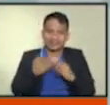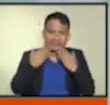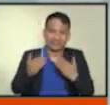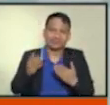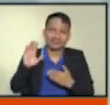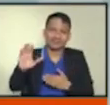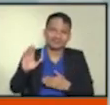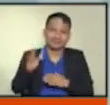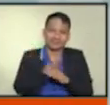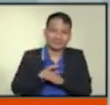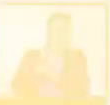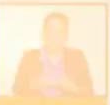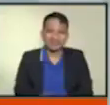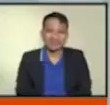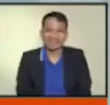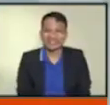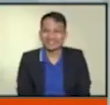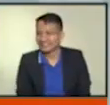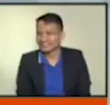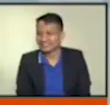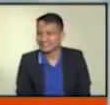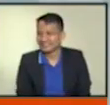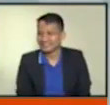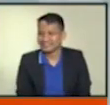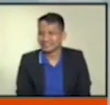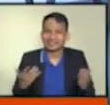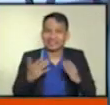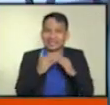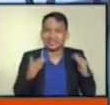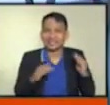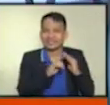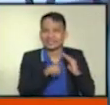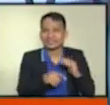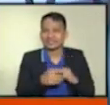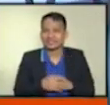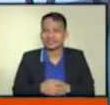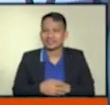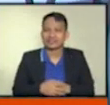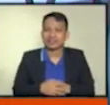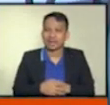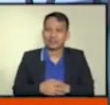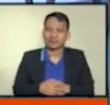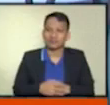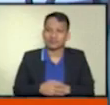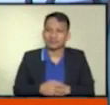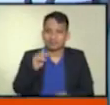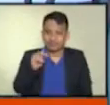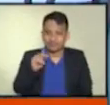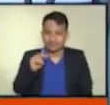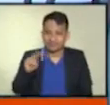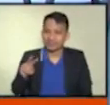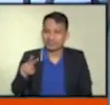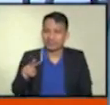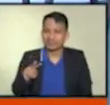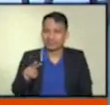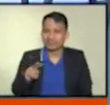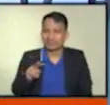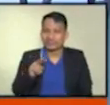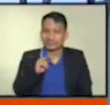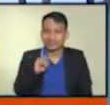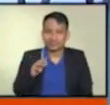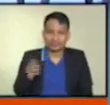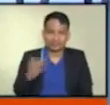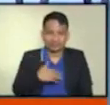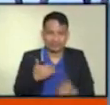Salamat po madam, ingat po kayo, God bless po. Okay sir, saan ka ba ngayon nakatira? Sa Nueva Vizcaya po sir. I-check-in namin kayo sa hotel, okay lang sa'yo? Opo sir. Sagot